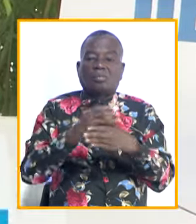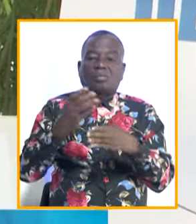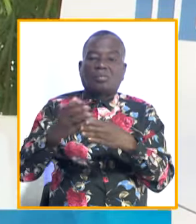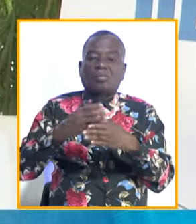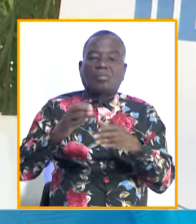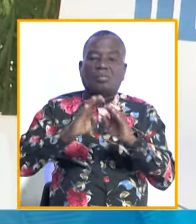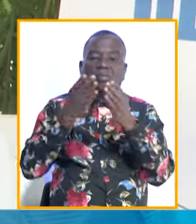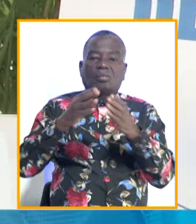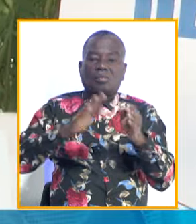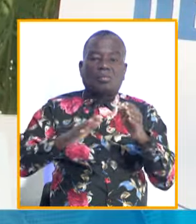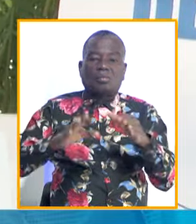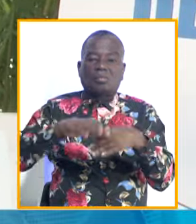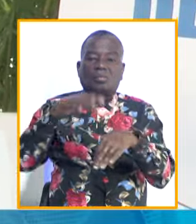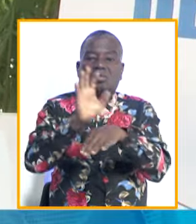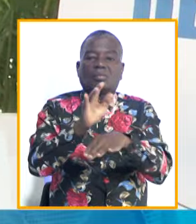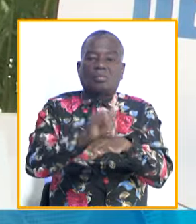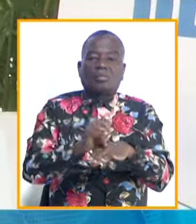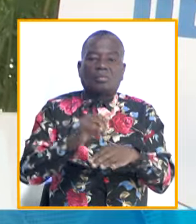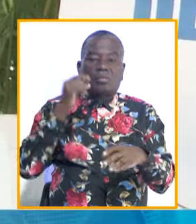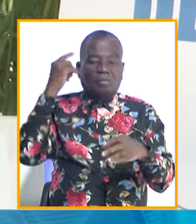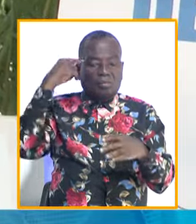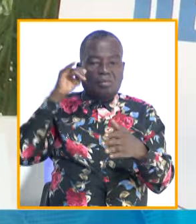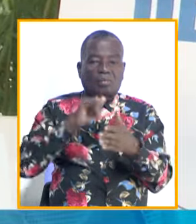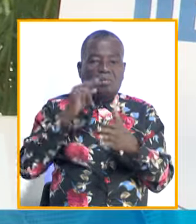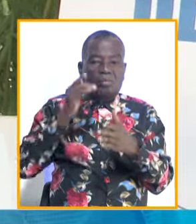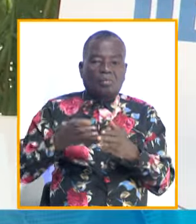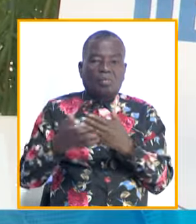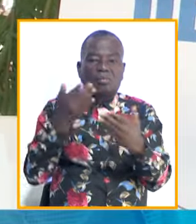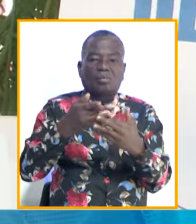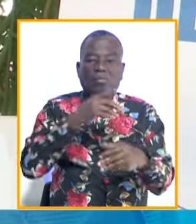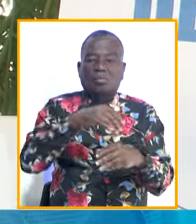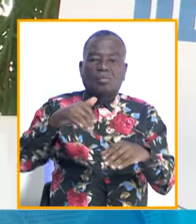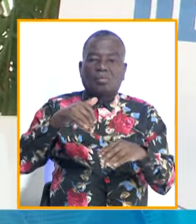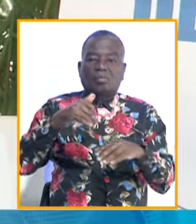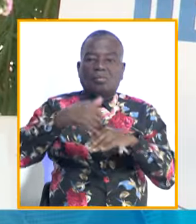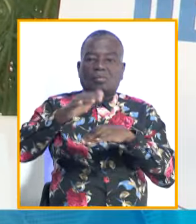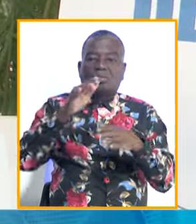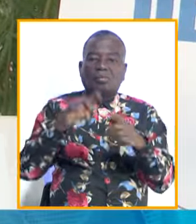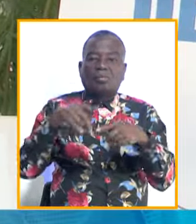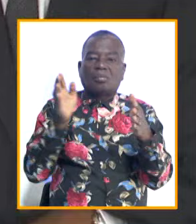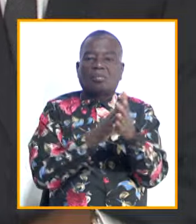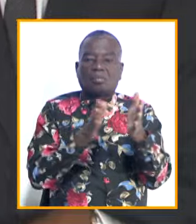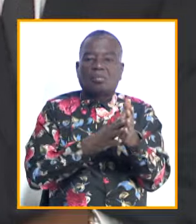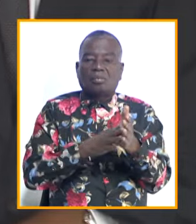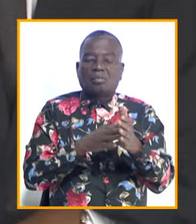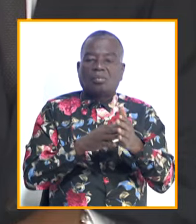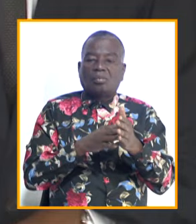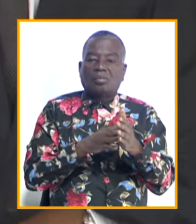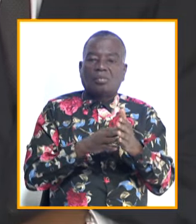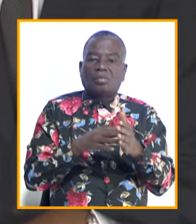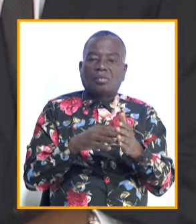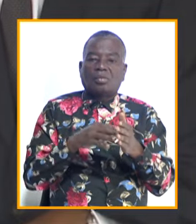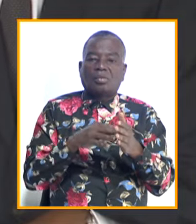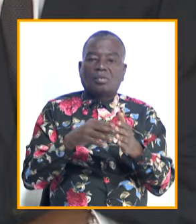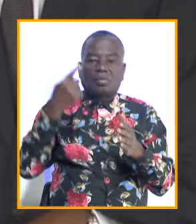kits scolaires aux enfants de Côte d'Ivoire vise à faciliter leur scolarisation, notamment celle des enfants les plus vulnérables.